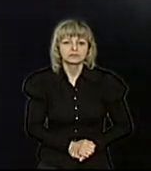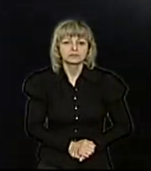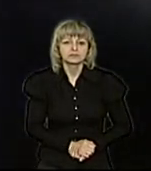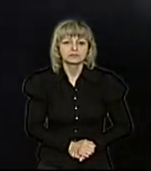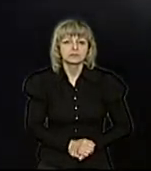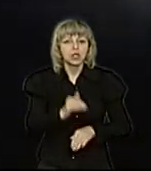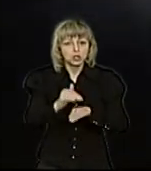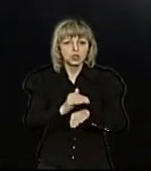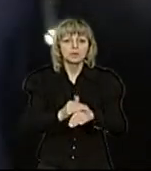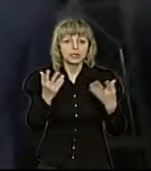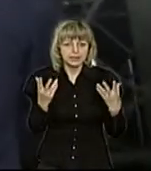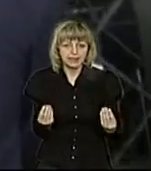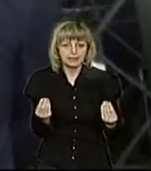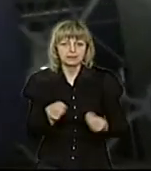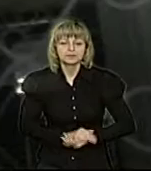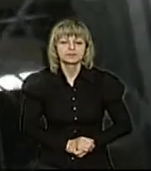Доброго дня!